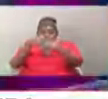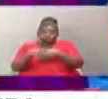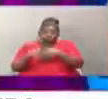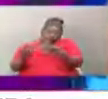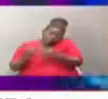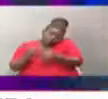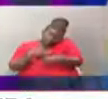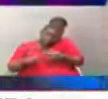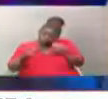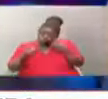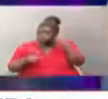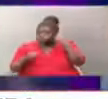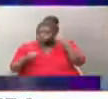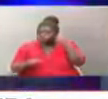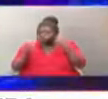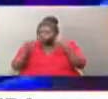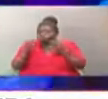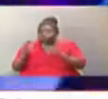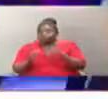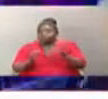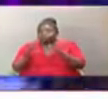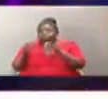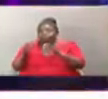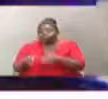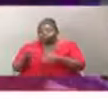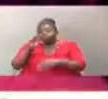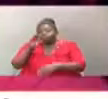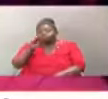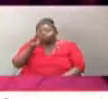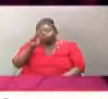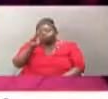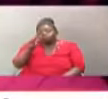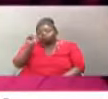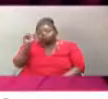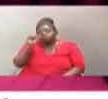mu kasiki akaatekeddwa mu kilabu Ambias e Bukesa.